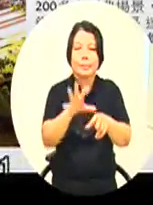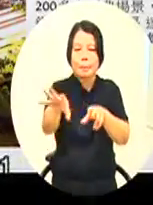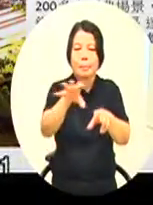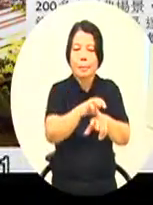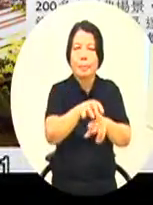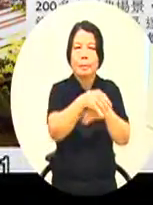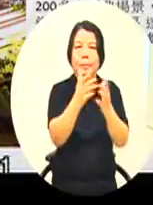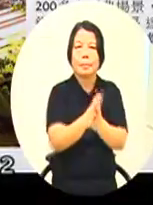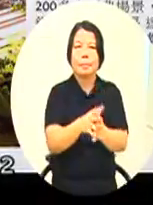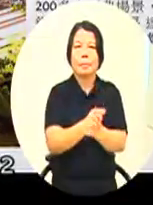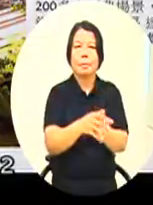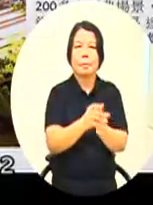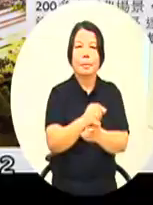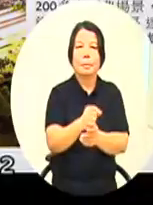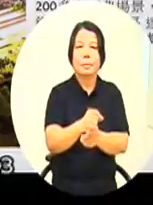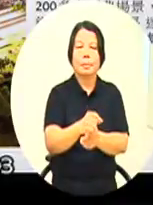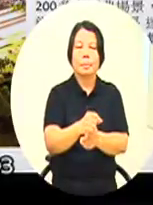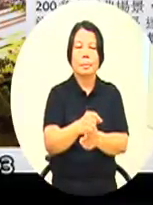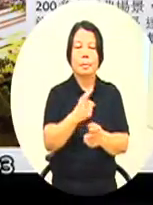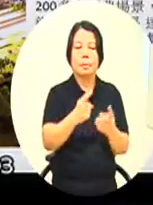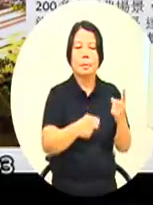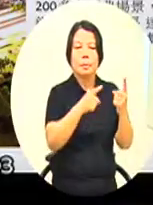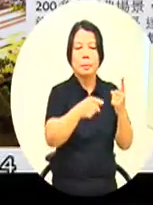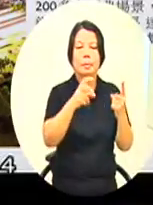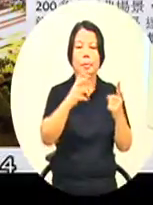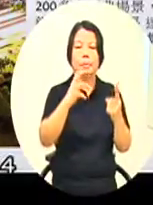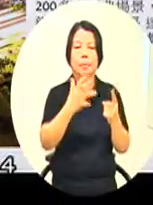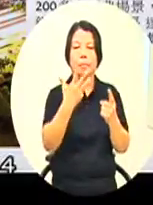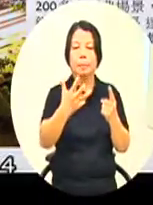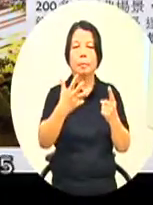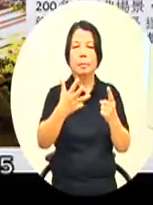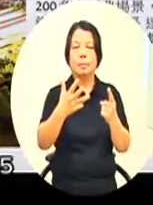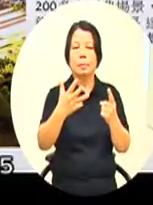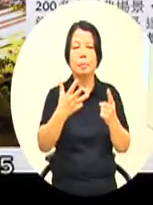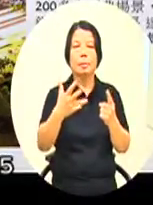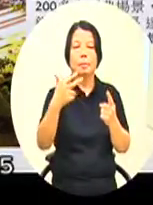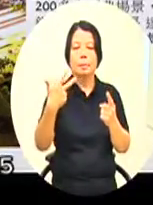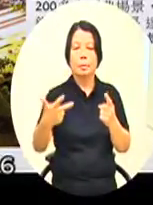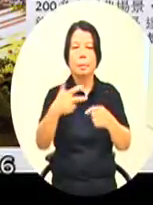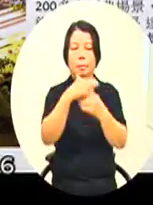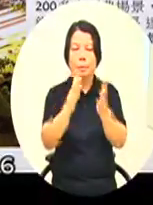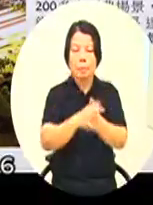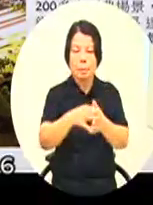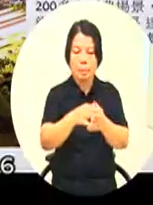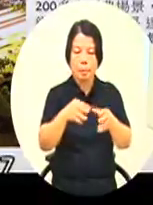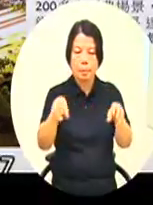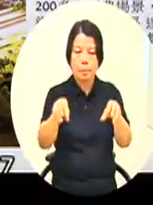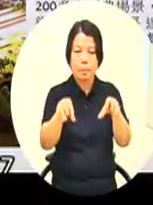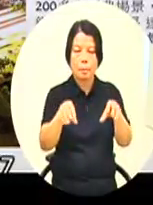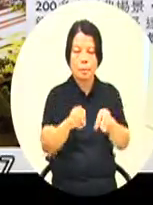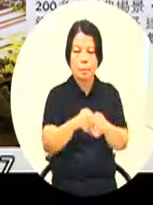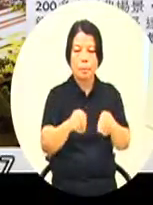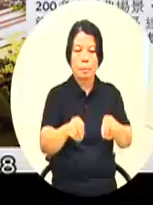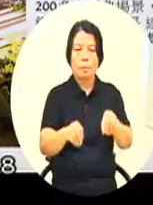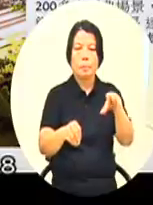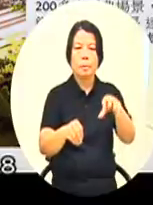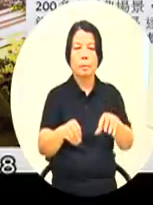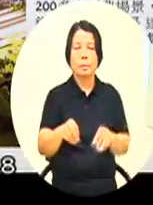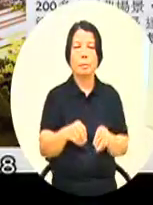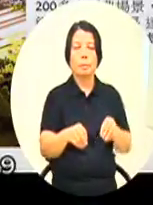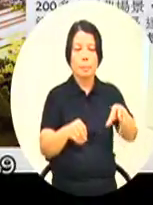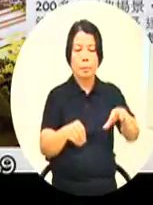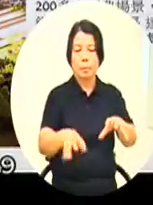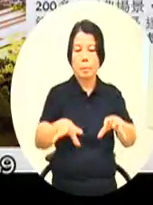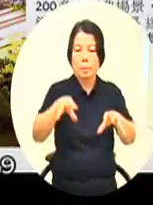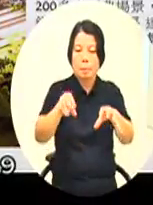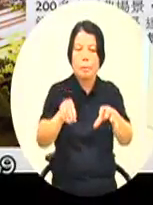是以 HO 规格，就是1:87的比例来设置了台湾百年铁道的经典的场